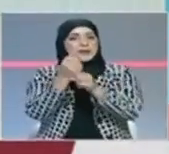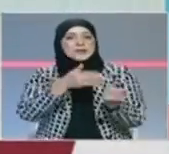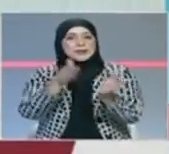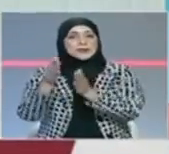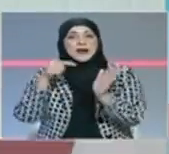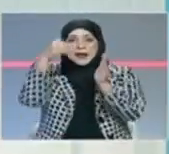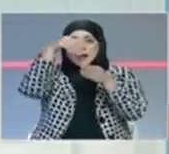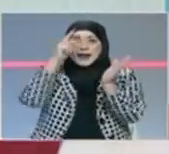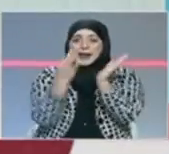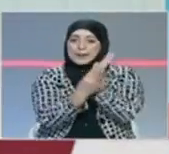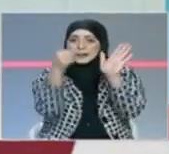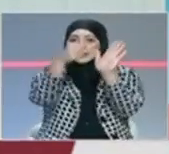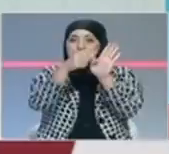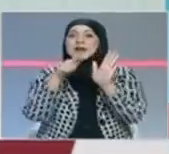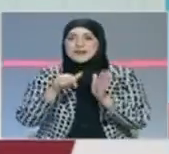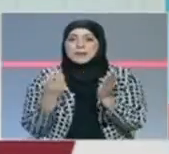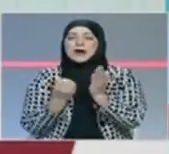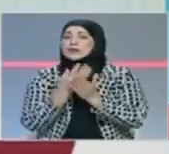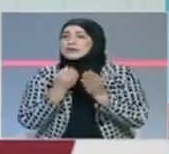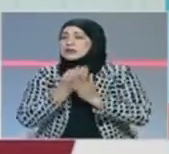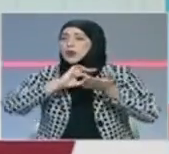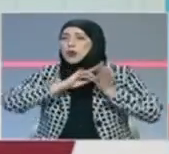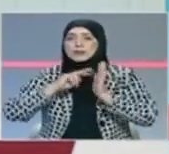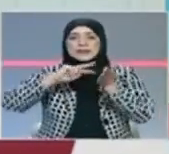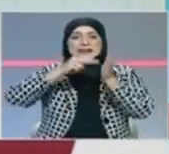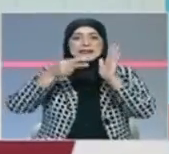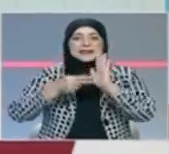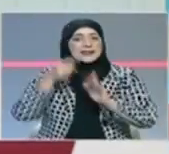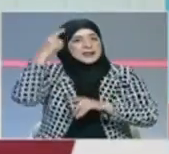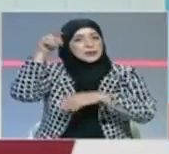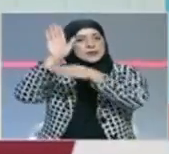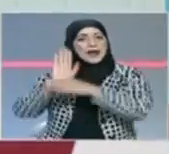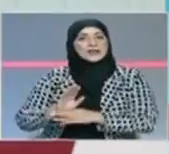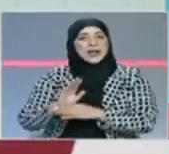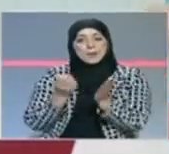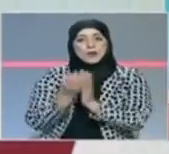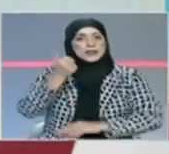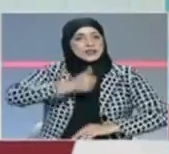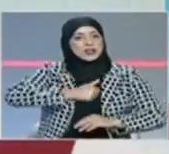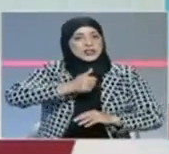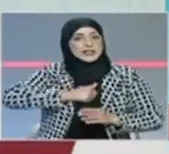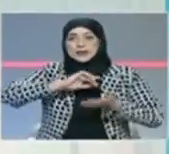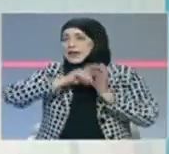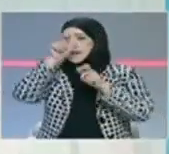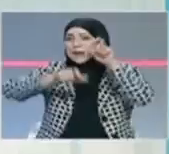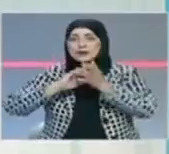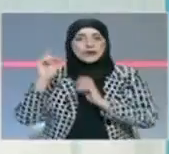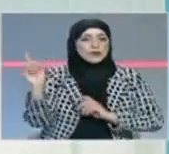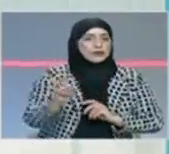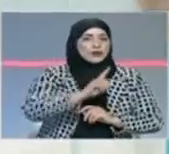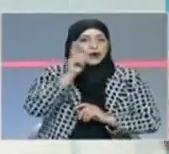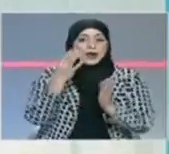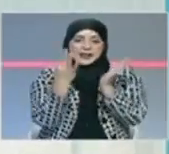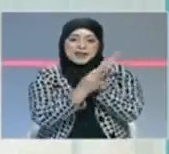جميع معناتها الآليات باش نحافظوا على المعطيات الشخصية نتاع الأشخاص الكل، هي تطبيقة باش خلينا